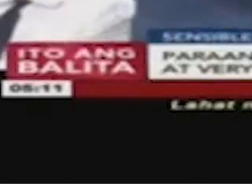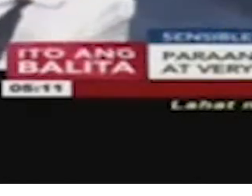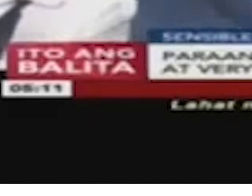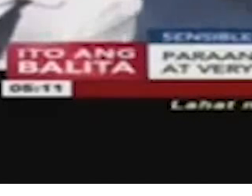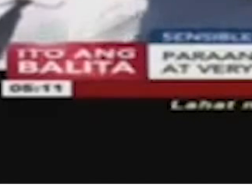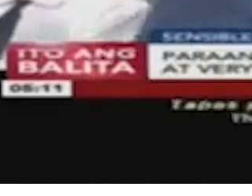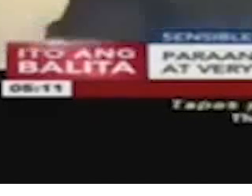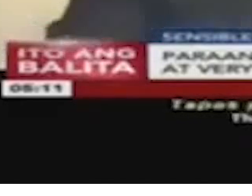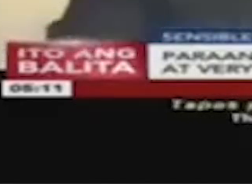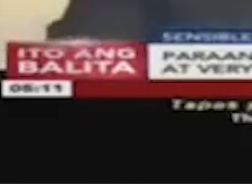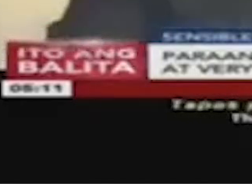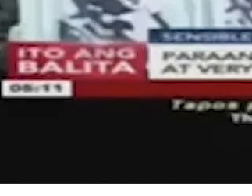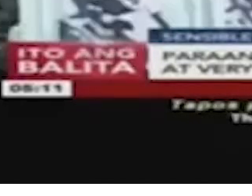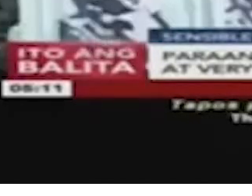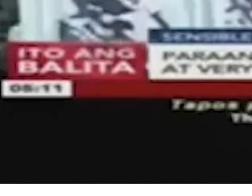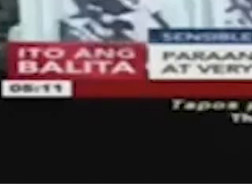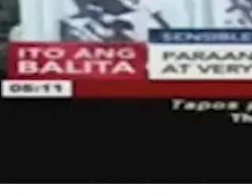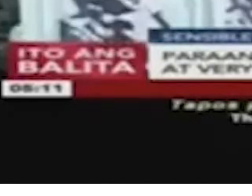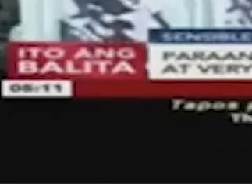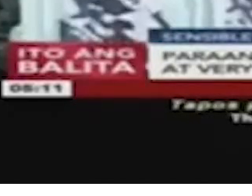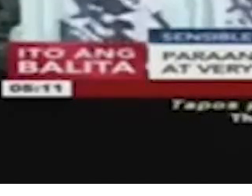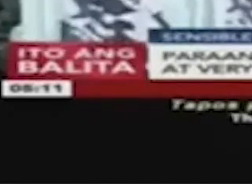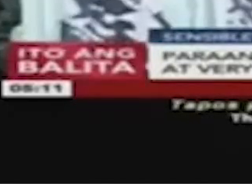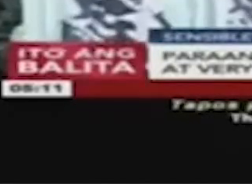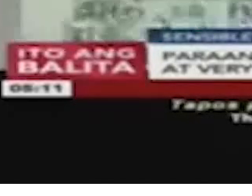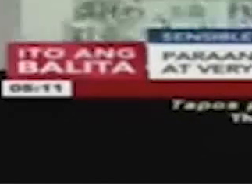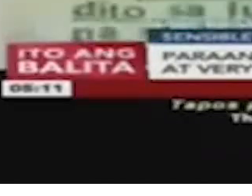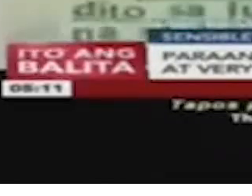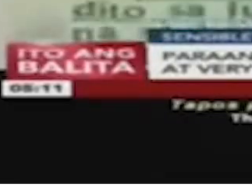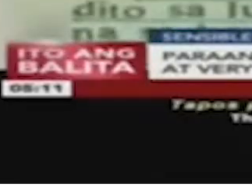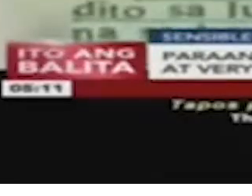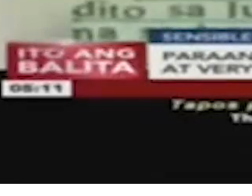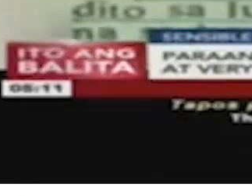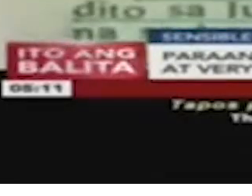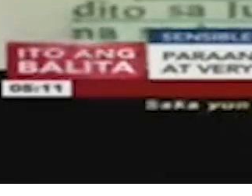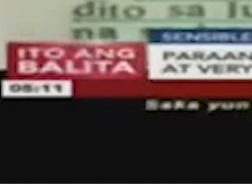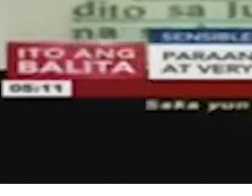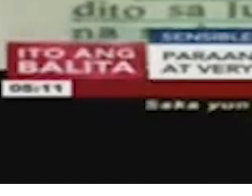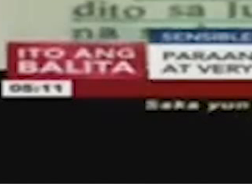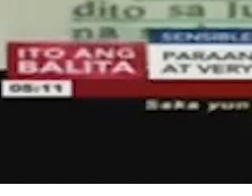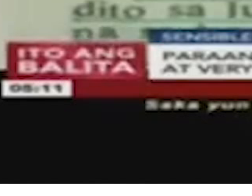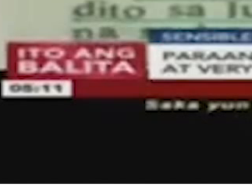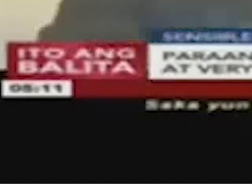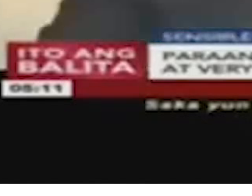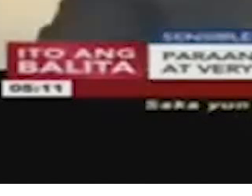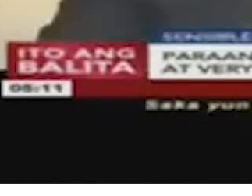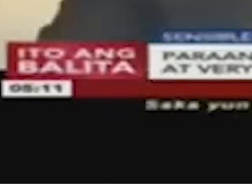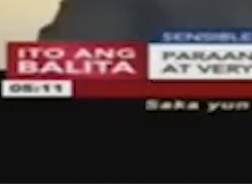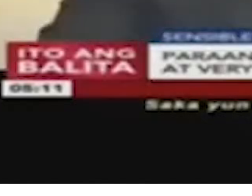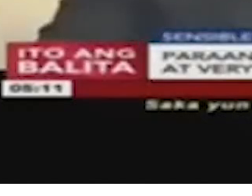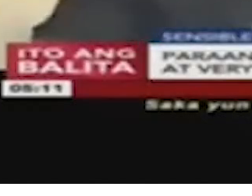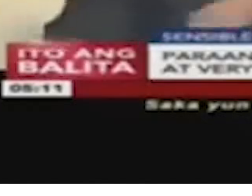meron siyang alam, no? Tapos pag kumakanta pa siya ng pasyon, no? Tsaka, yun nga, he does not